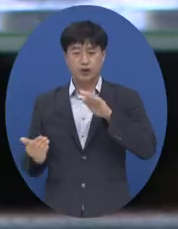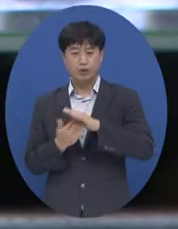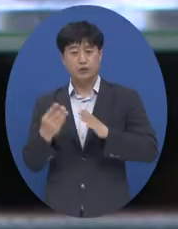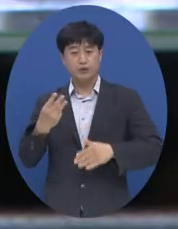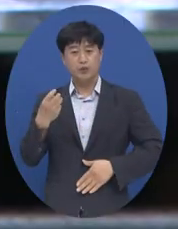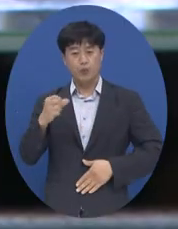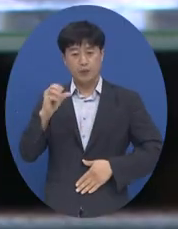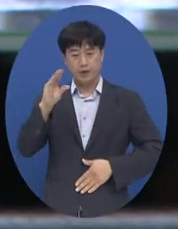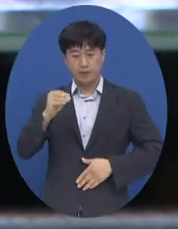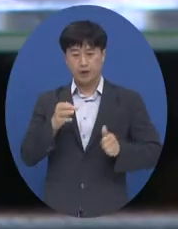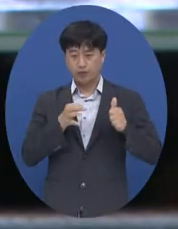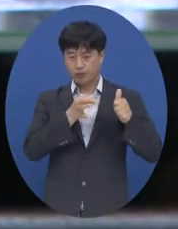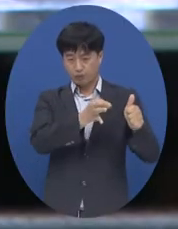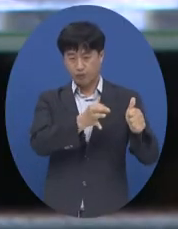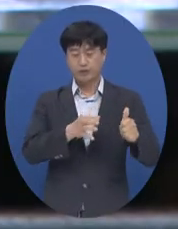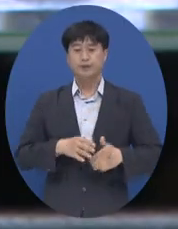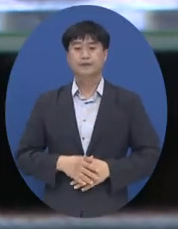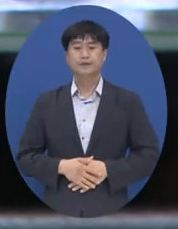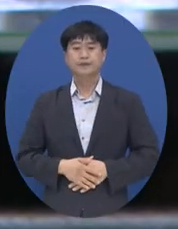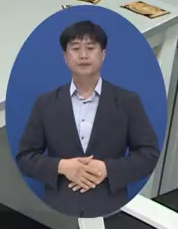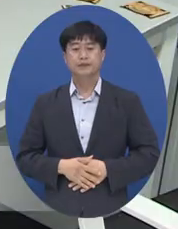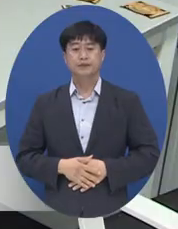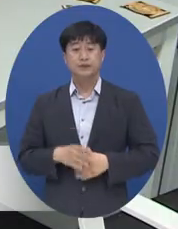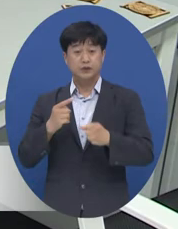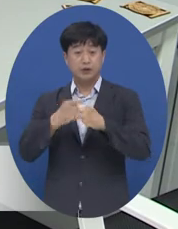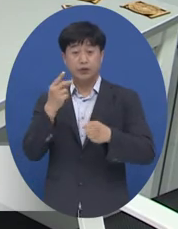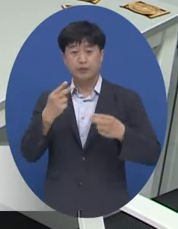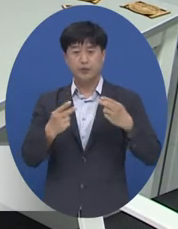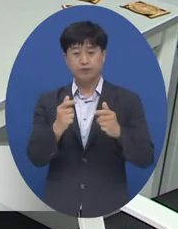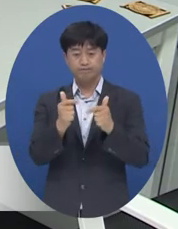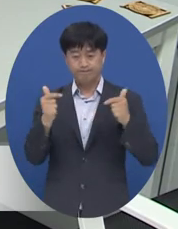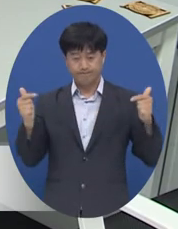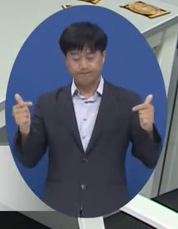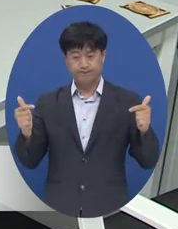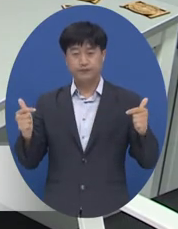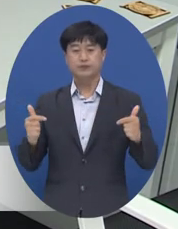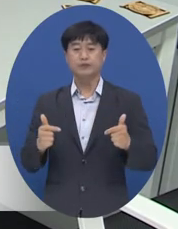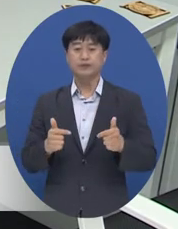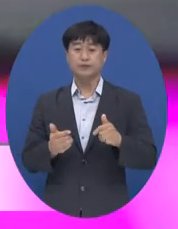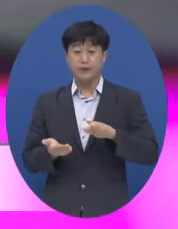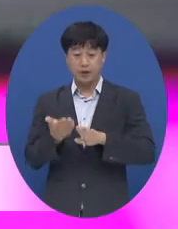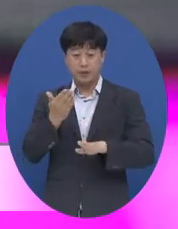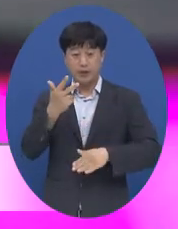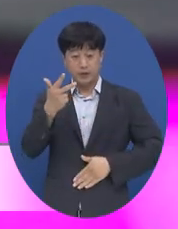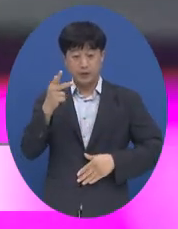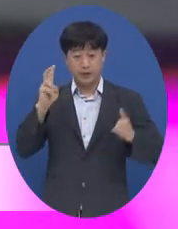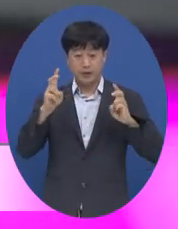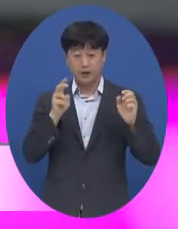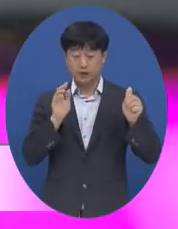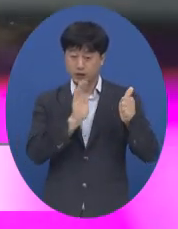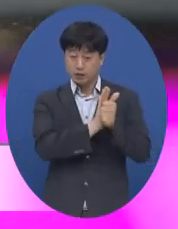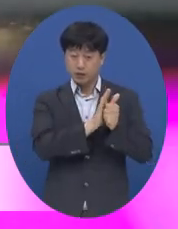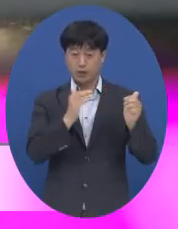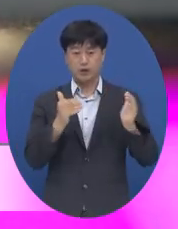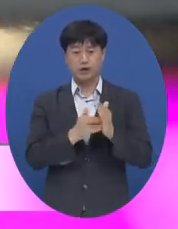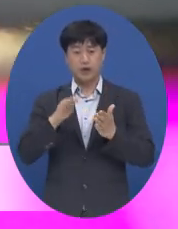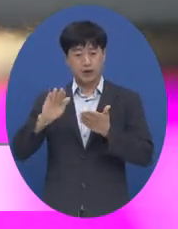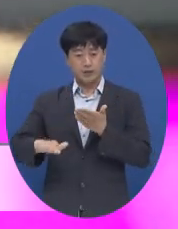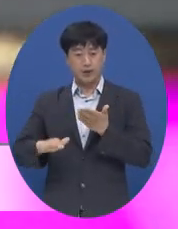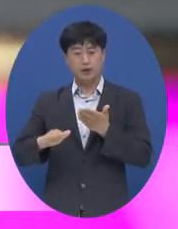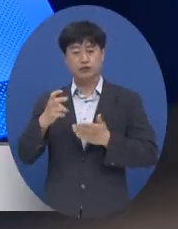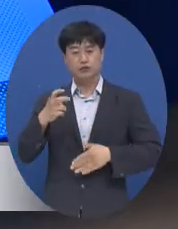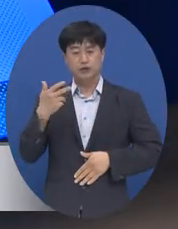최대 3,500만 원까지 지원합니다. 지난해보다 확대된 규모로 상반기 7개사를